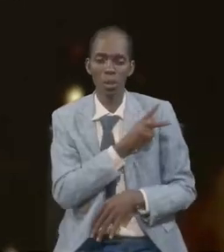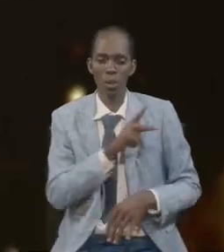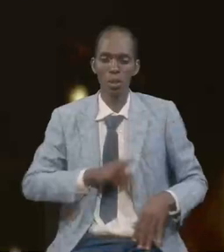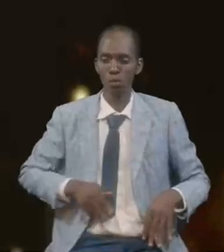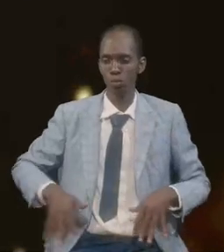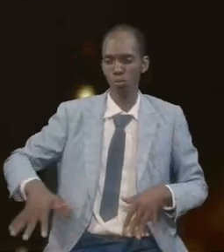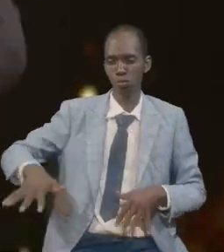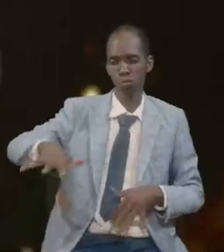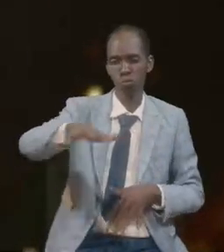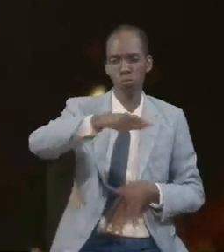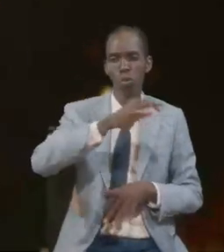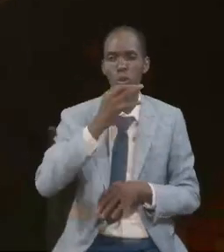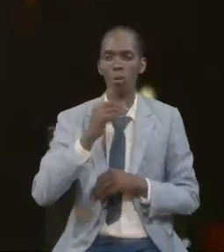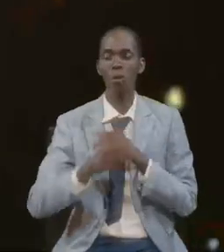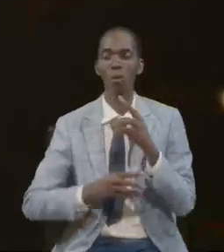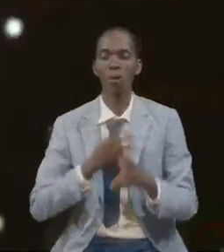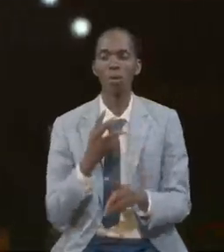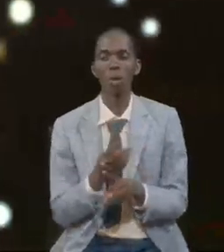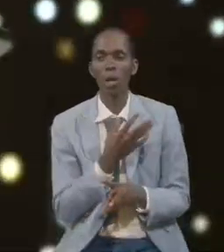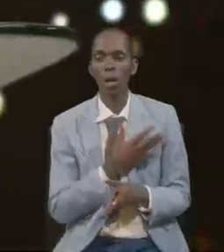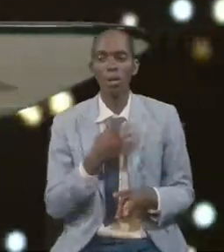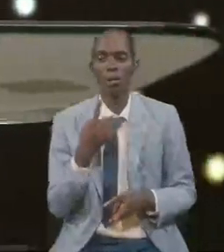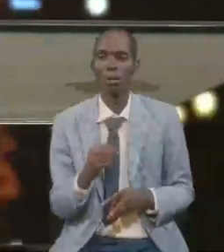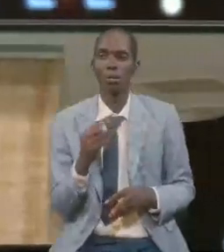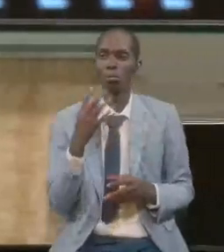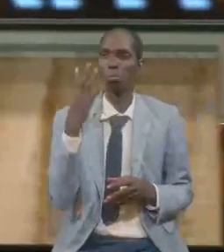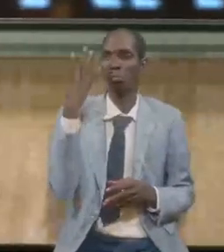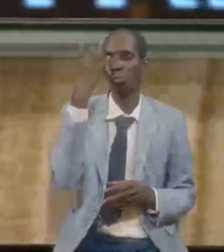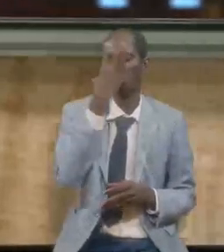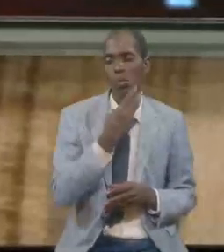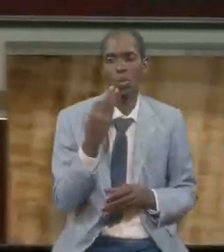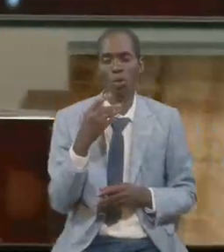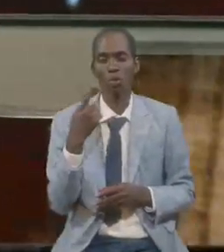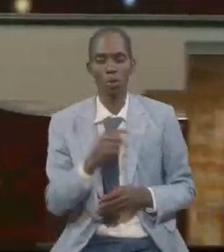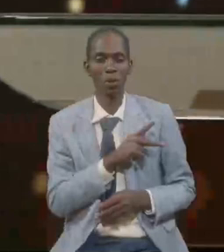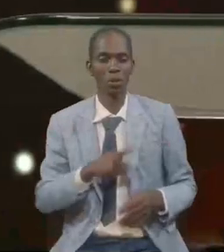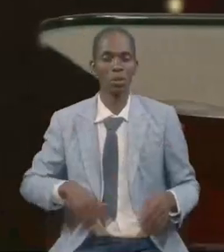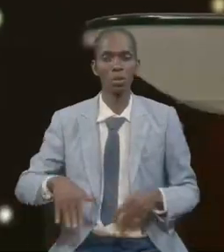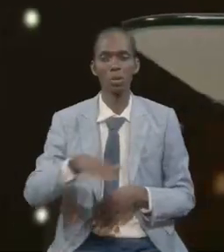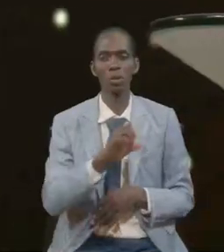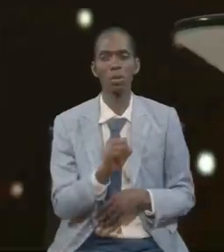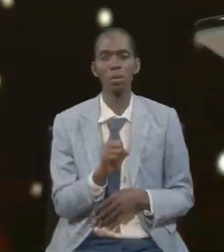du monde et leur gloire.